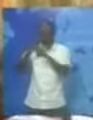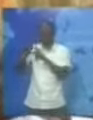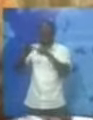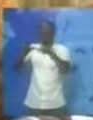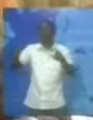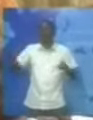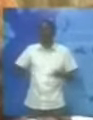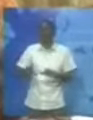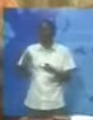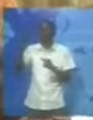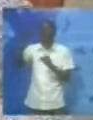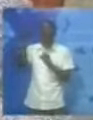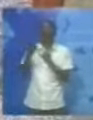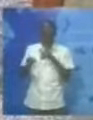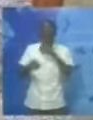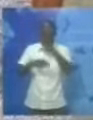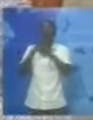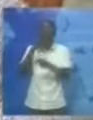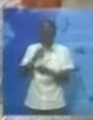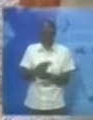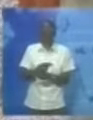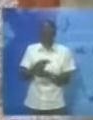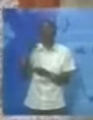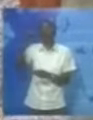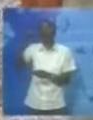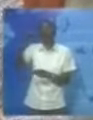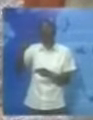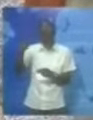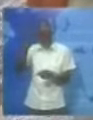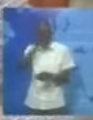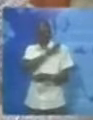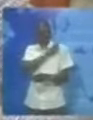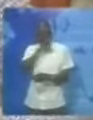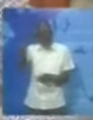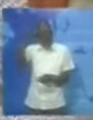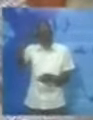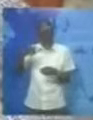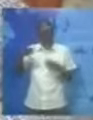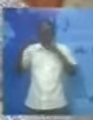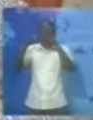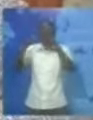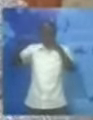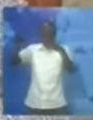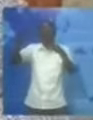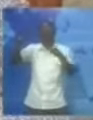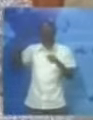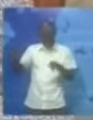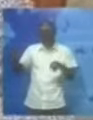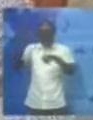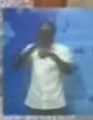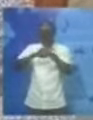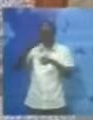niveau finalement national. De façon solennelle, Irina Bokova annonce que son institution va œuvrer à rétablir